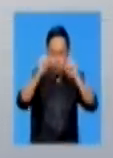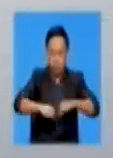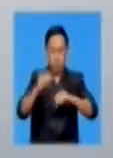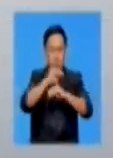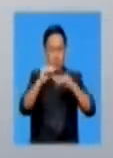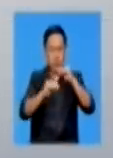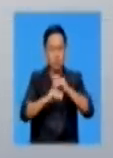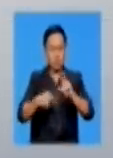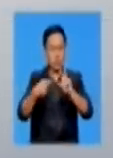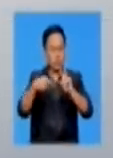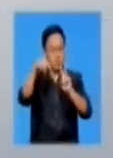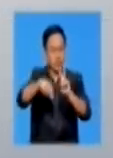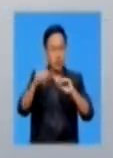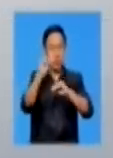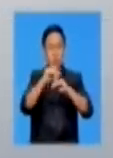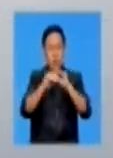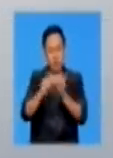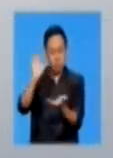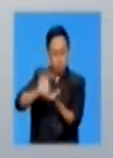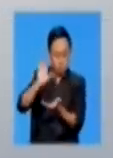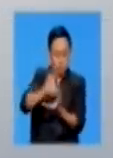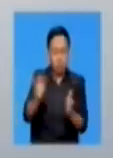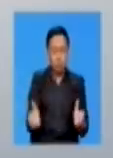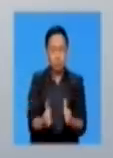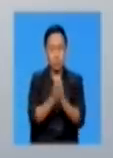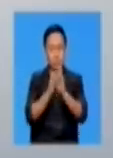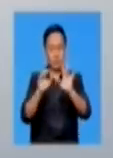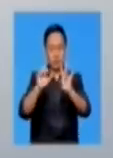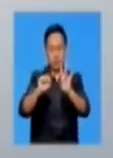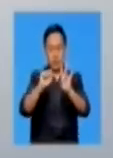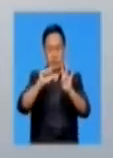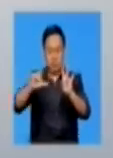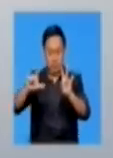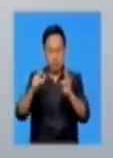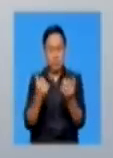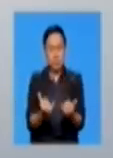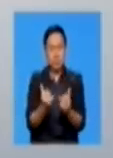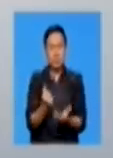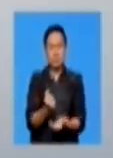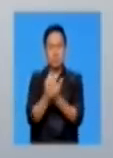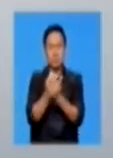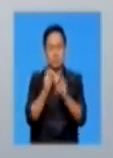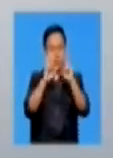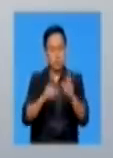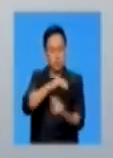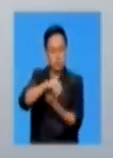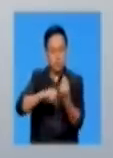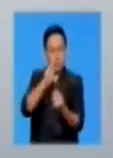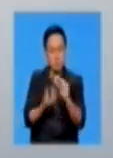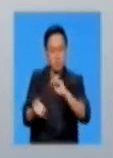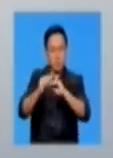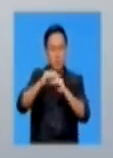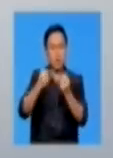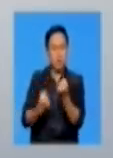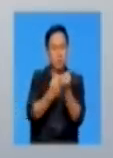การนะครับมีมูลค่าการลงทุนประมาณ 700 ล้านบาทนะซึ่งก็จะเป็นผลดีต่อระบบเศรษฐกิจนะครับในหลายมิติ